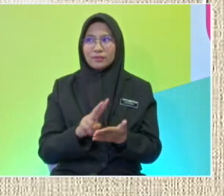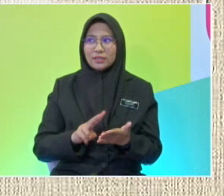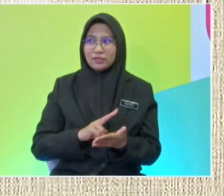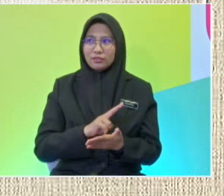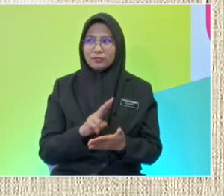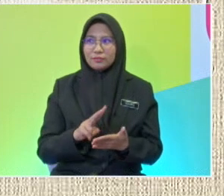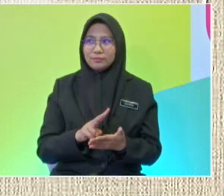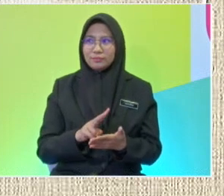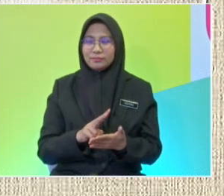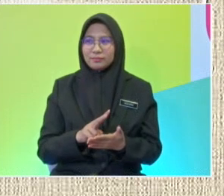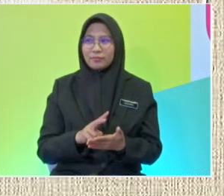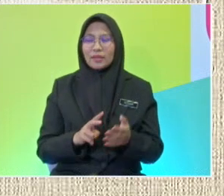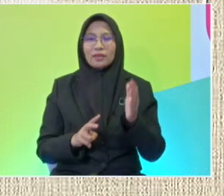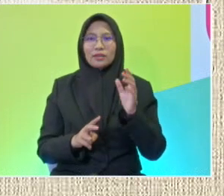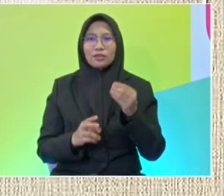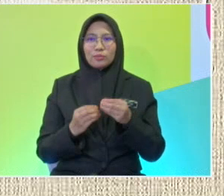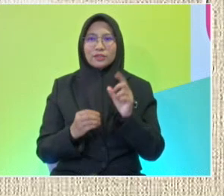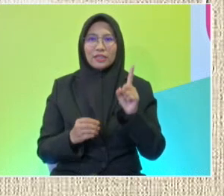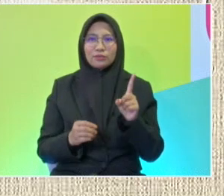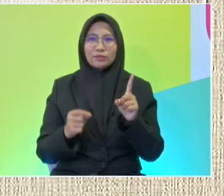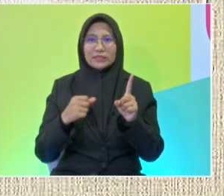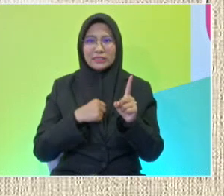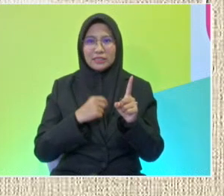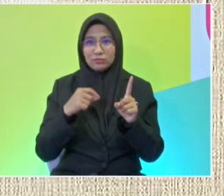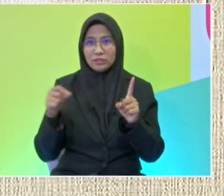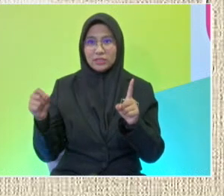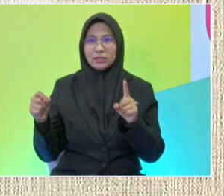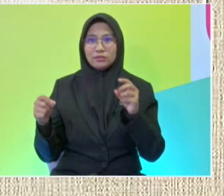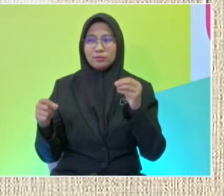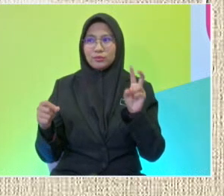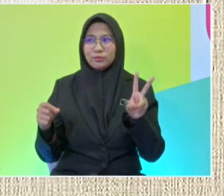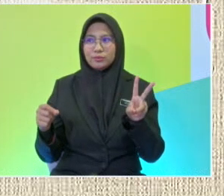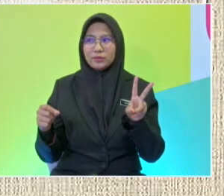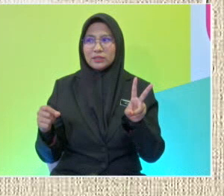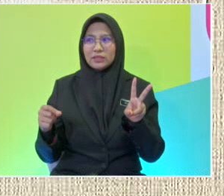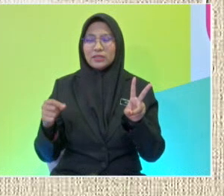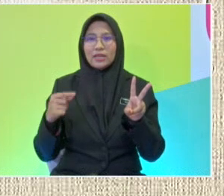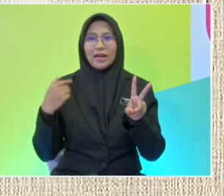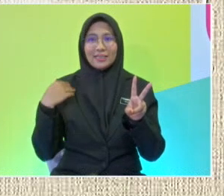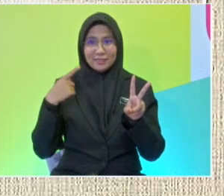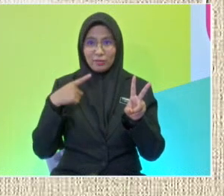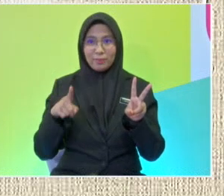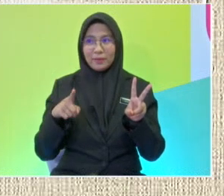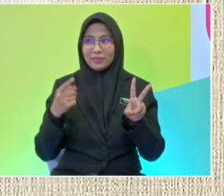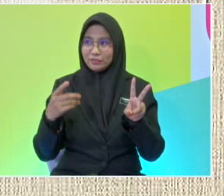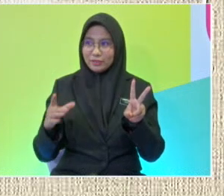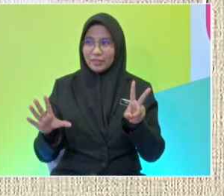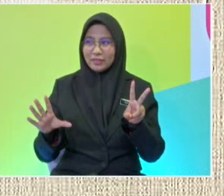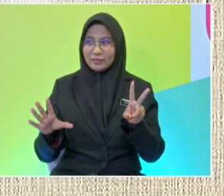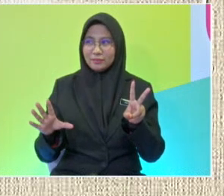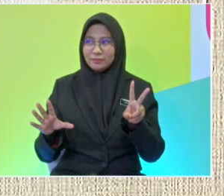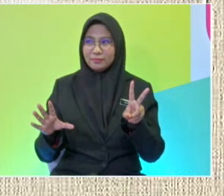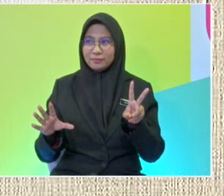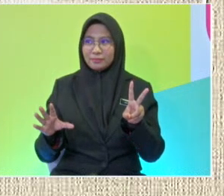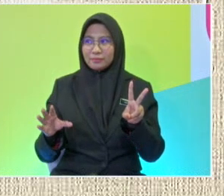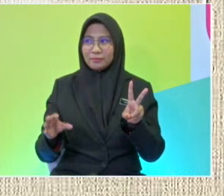diberi aktifkan file video boys Doi pada Project window langkah 5 ah kosong ah ini ikhfa